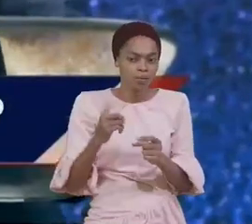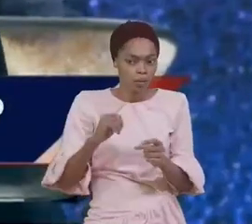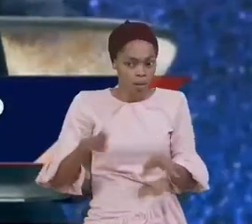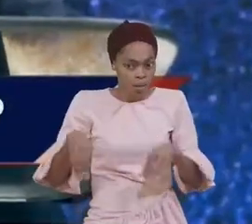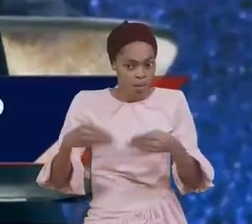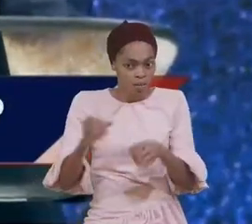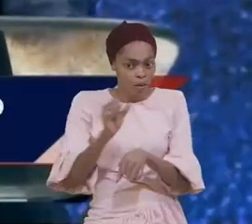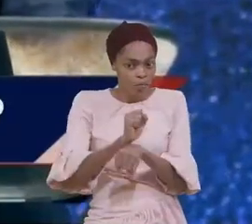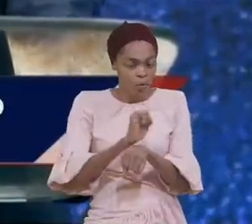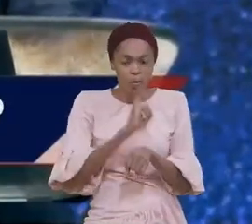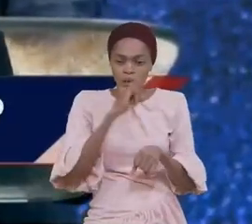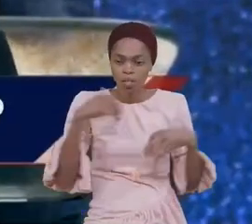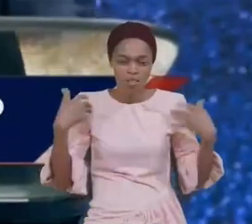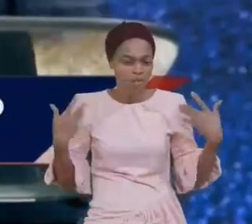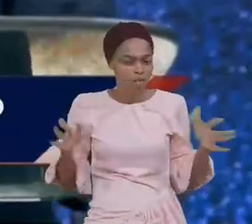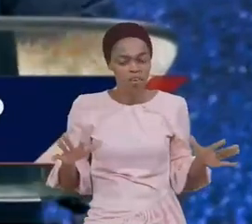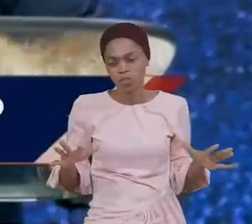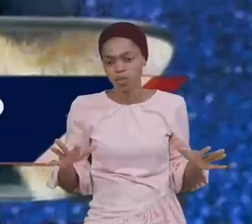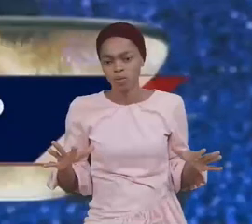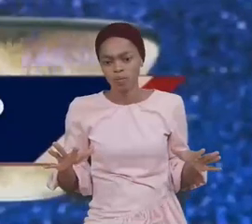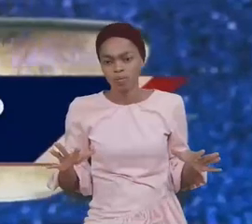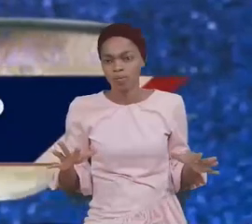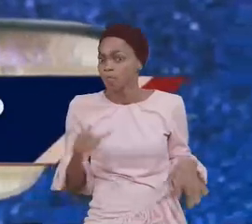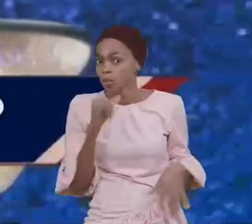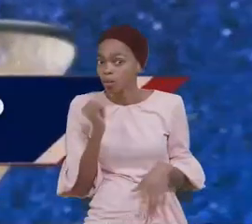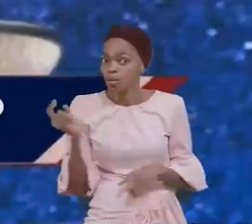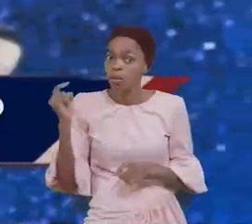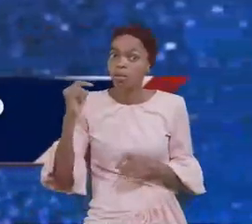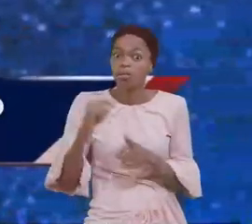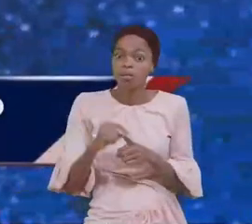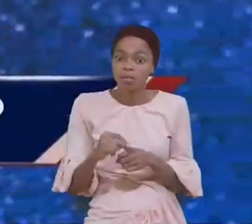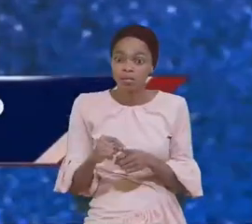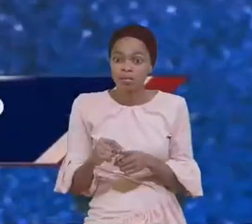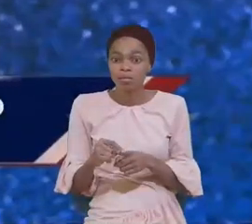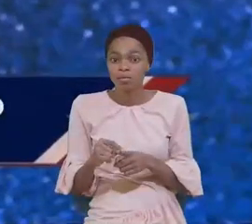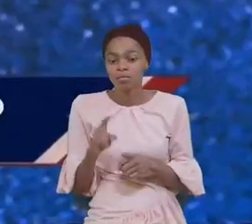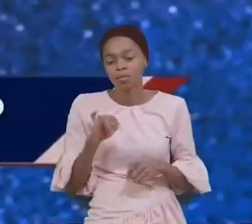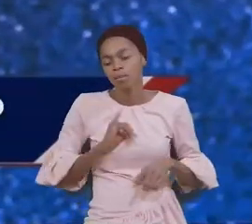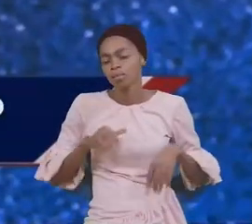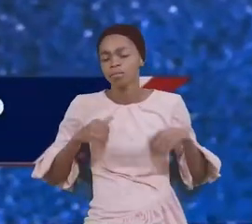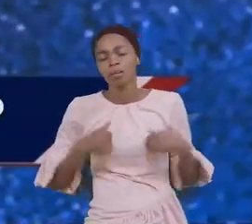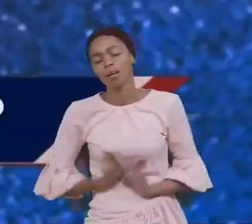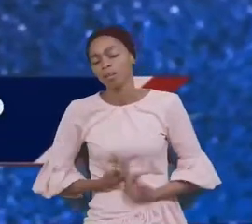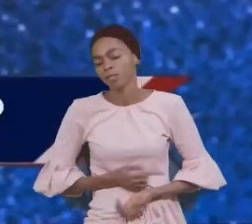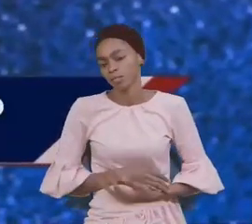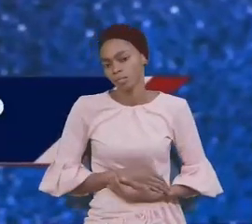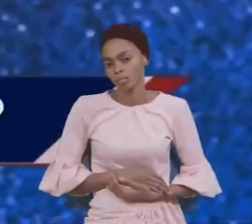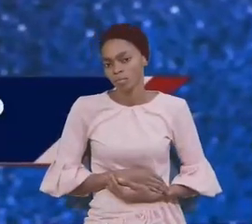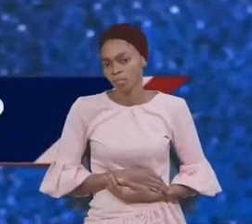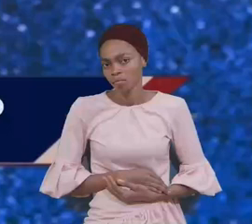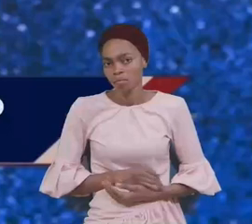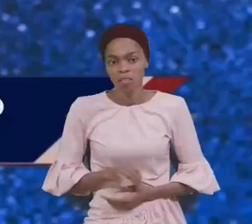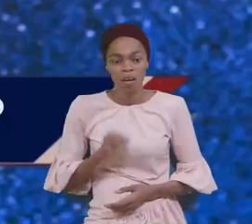jusqu'à ce que le devoir ordonné soit terminé. Pas jusqu'à ce que je